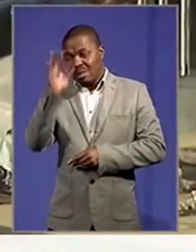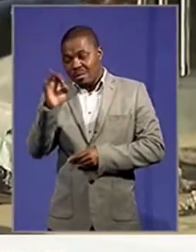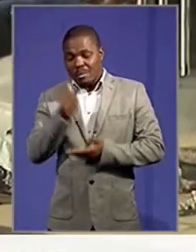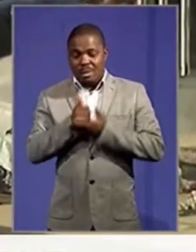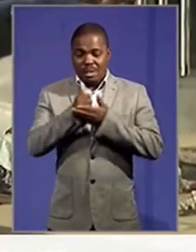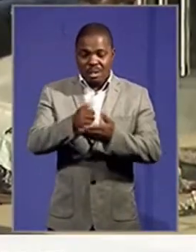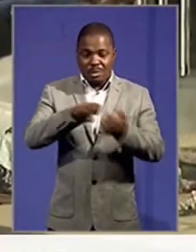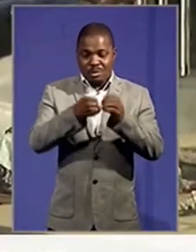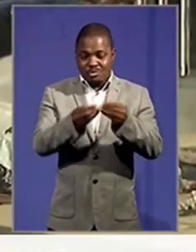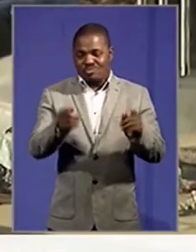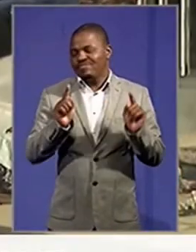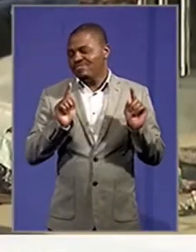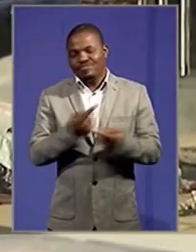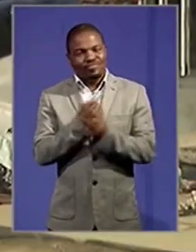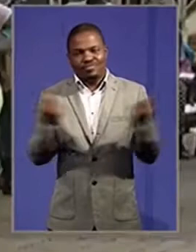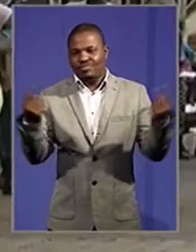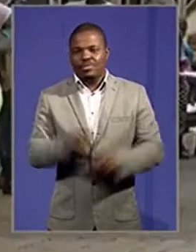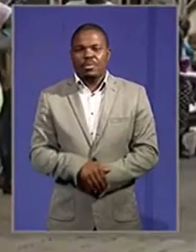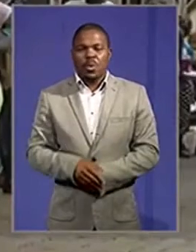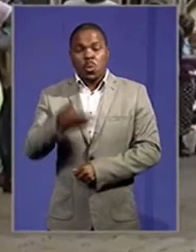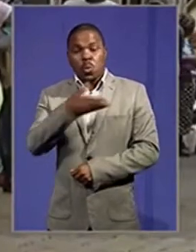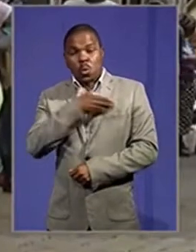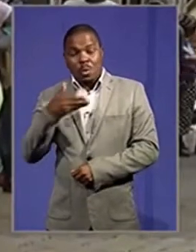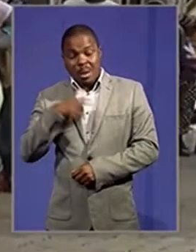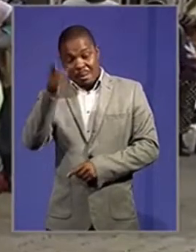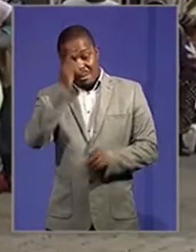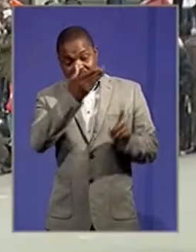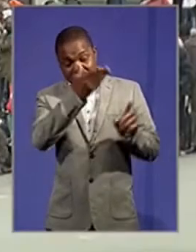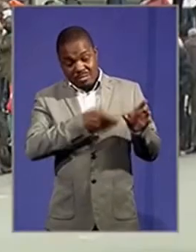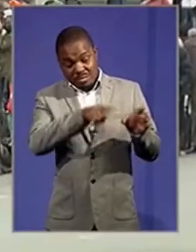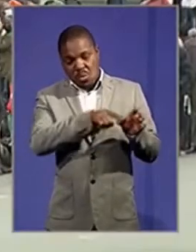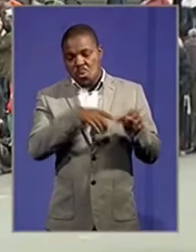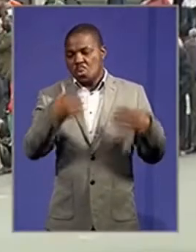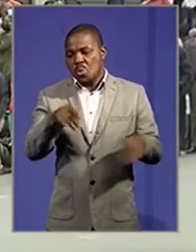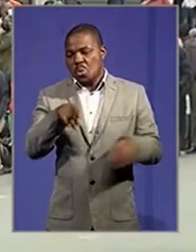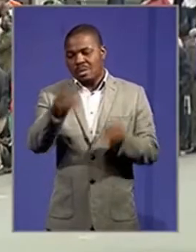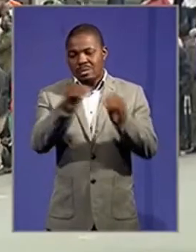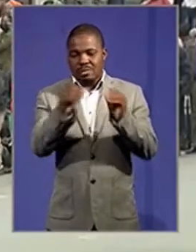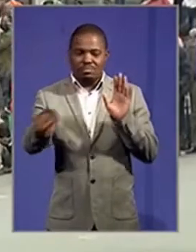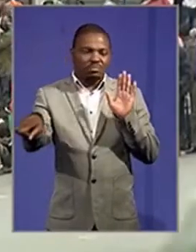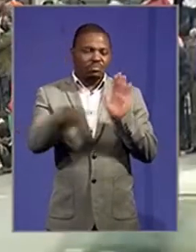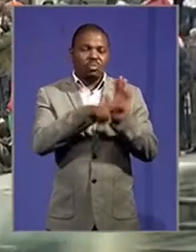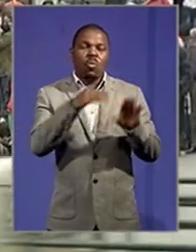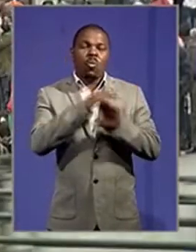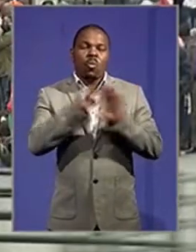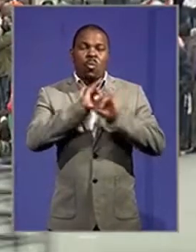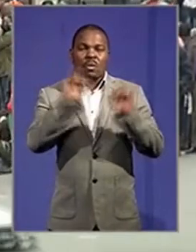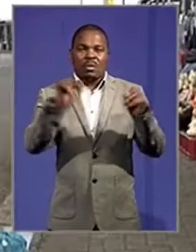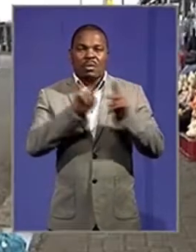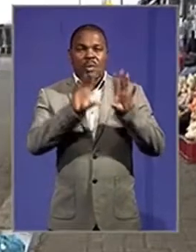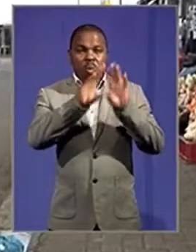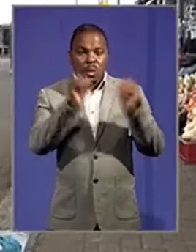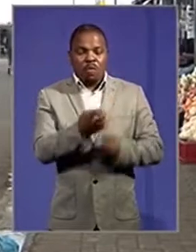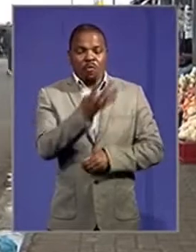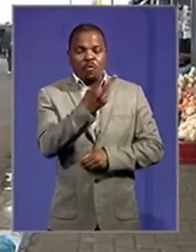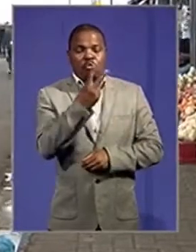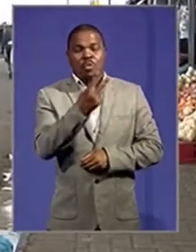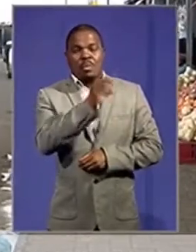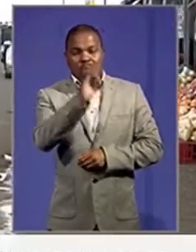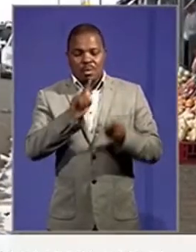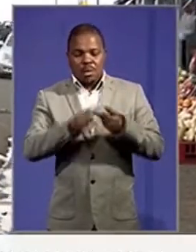kgona ho rarolla mathata ana. Basadi ba batho ba batsho ke bona ba angweng hampe ke tlhokeho ya mesebetsi mme ke diperesente tse 42 ha